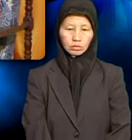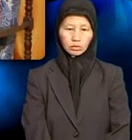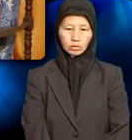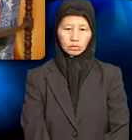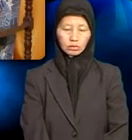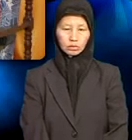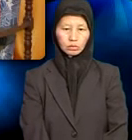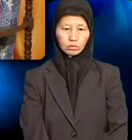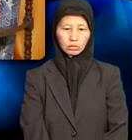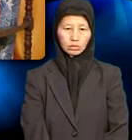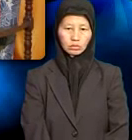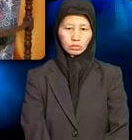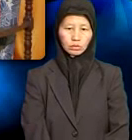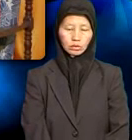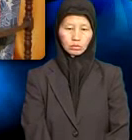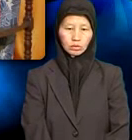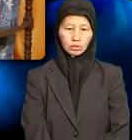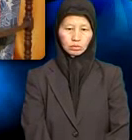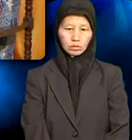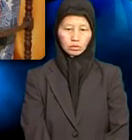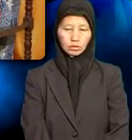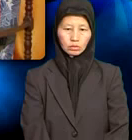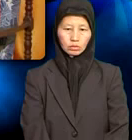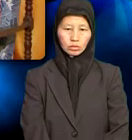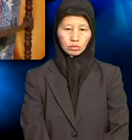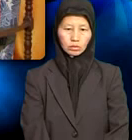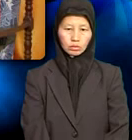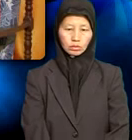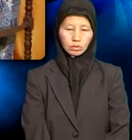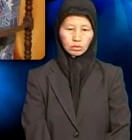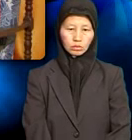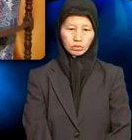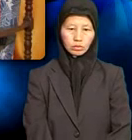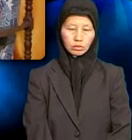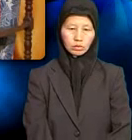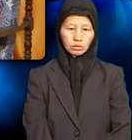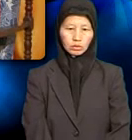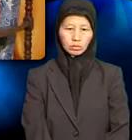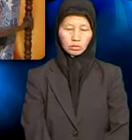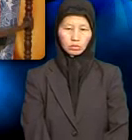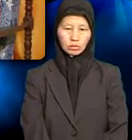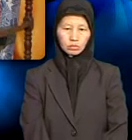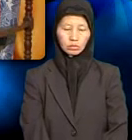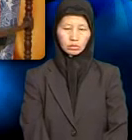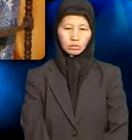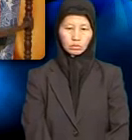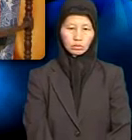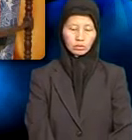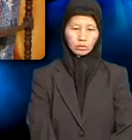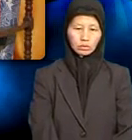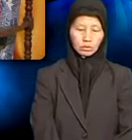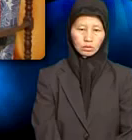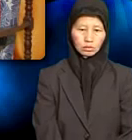سيدنا محمد وعلى آل سيدنا كما باركت على سيدنا إبراهيم وعلى آل سيدنا في العالمين إنك حميد